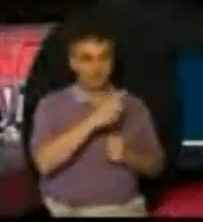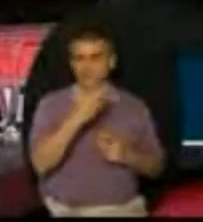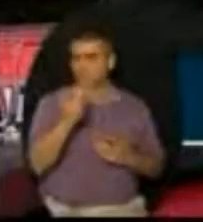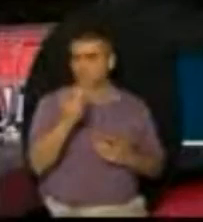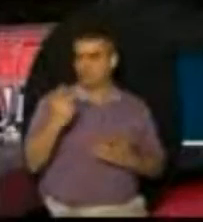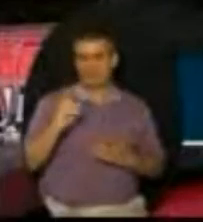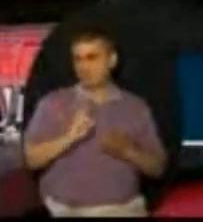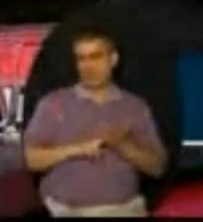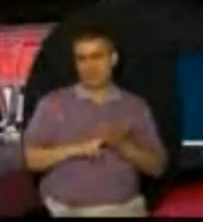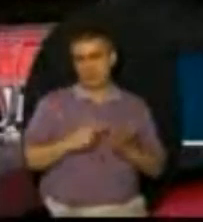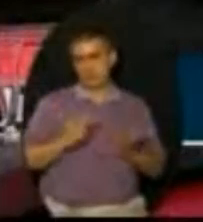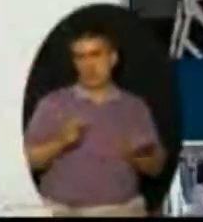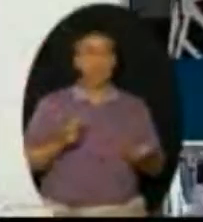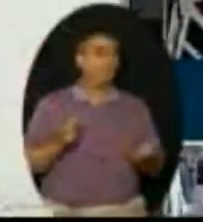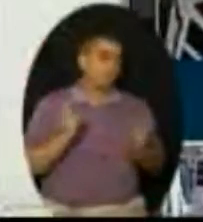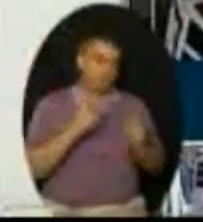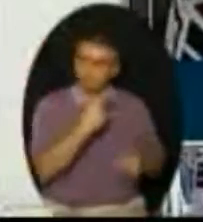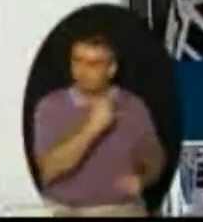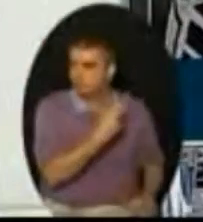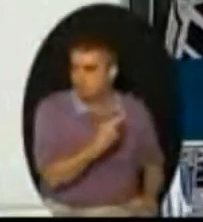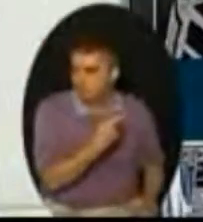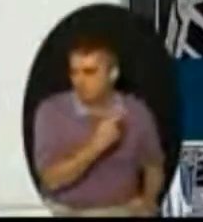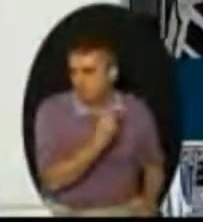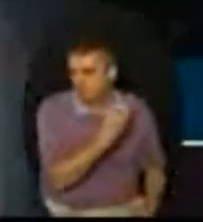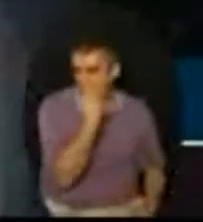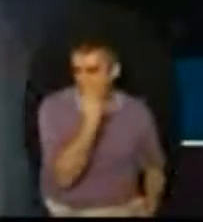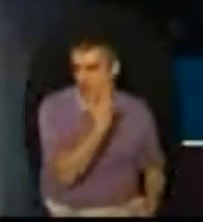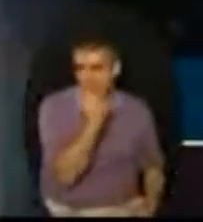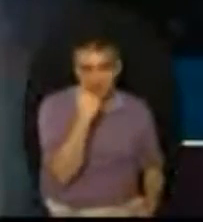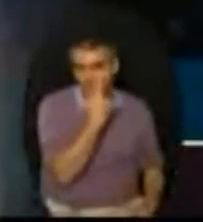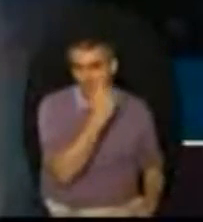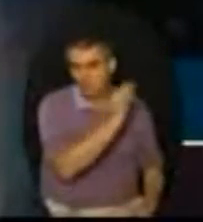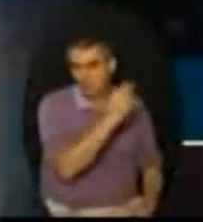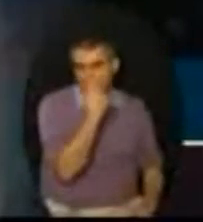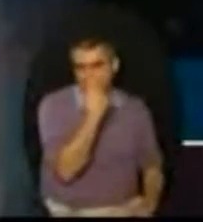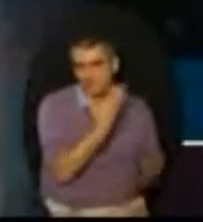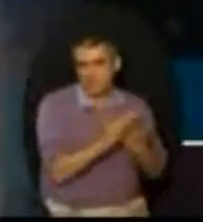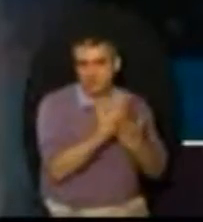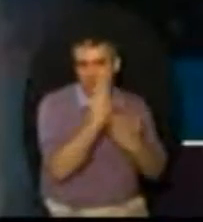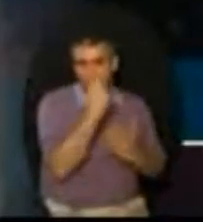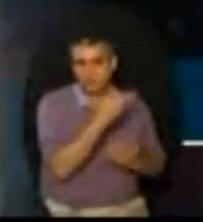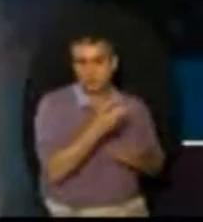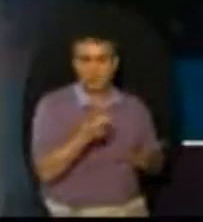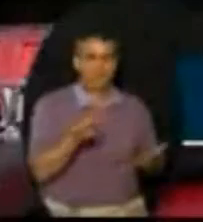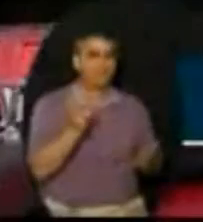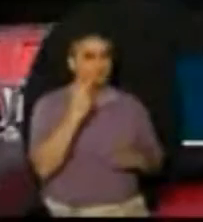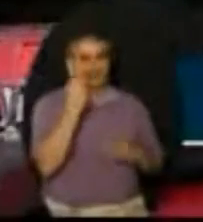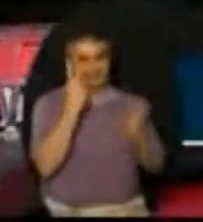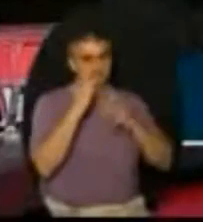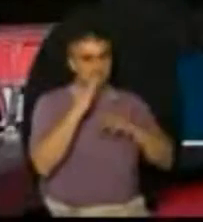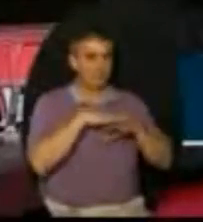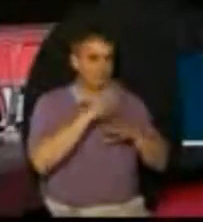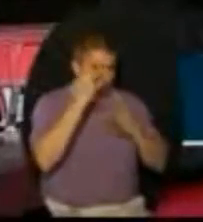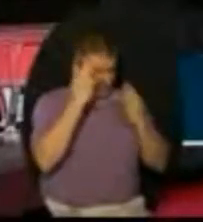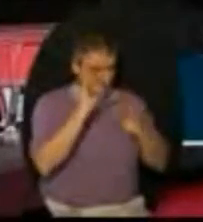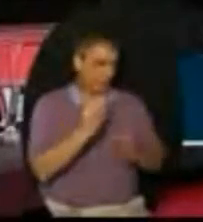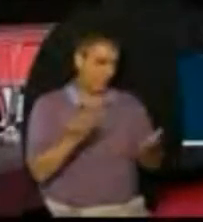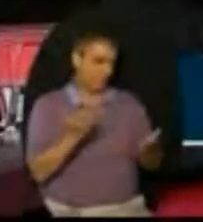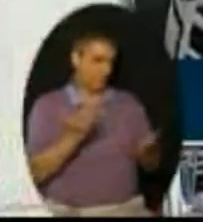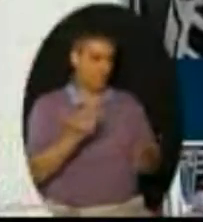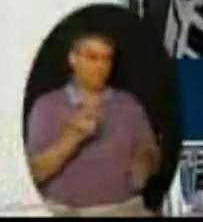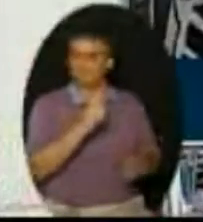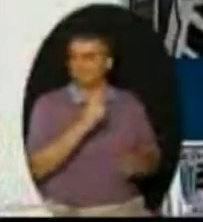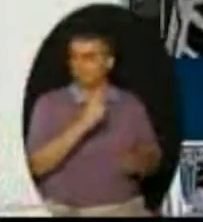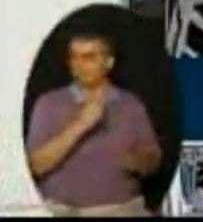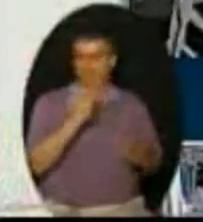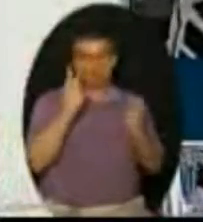נכנסים. תאפשר לה, זה דברים שהיא ראתה, היא מדברת מעדות ראייה, ומתוך הניסיון המקצועי שלה, צריך לכבד לפחות את המקום